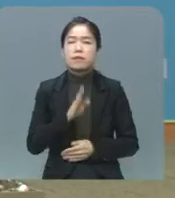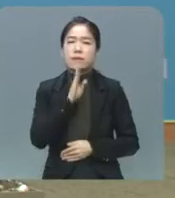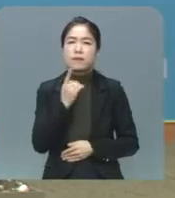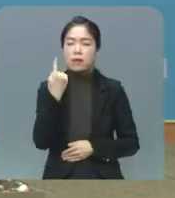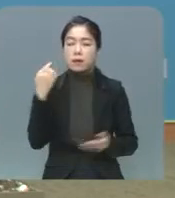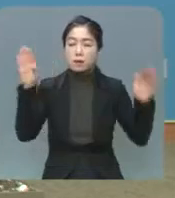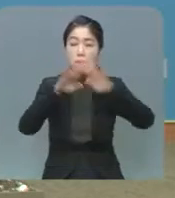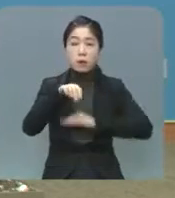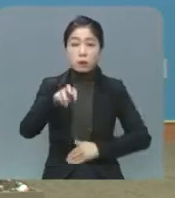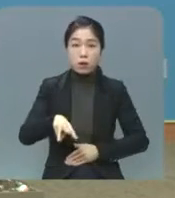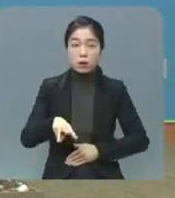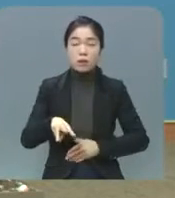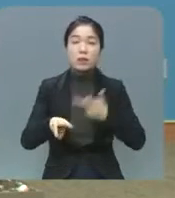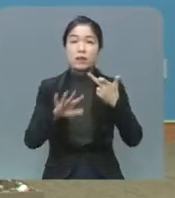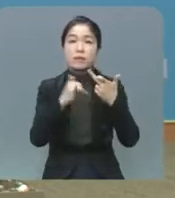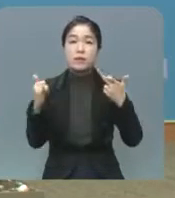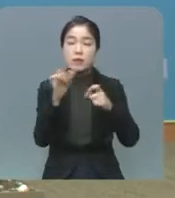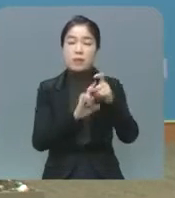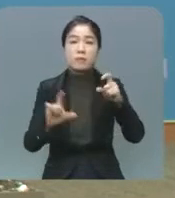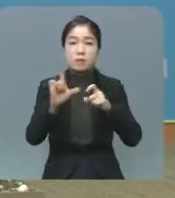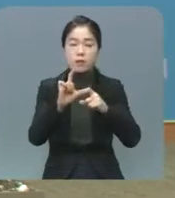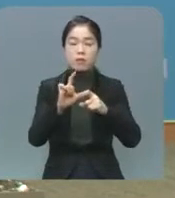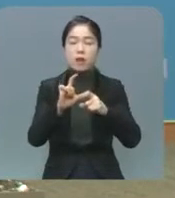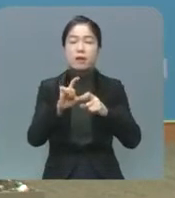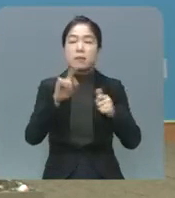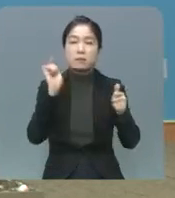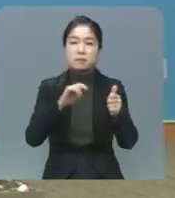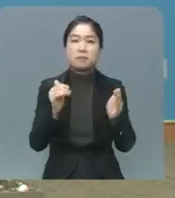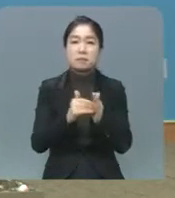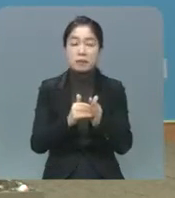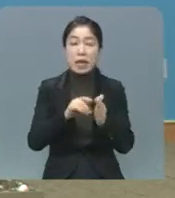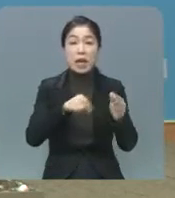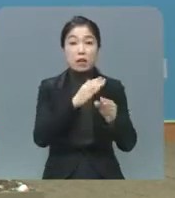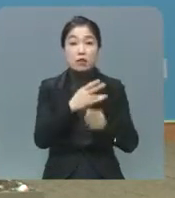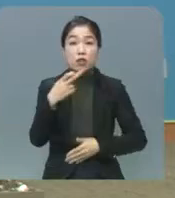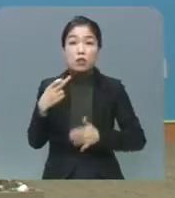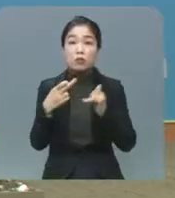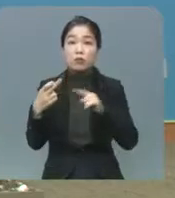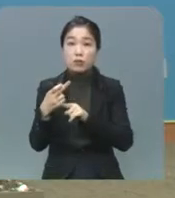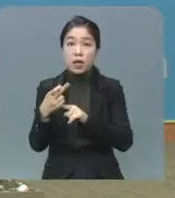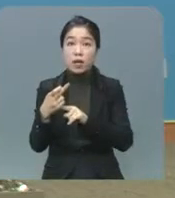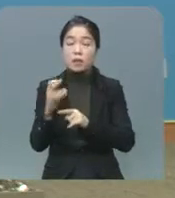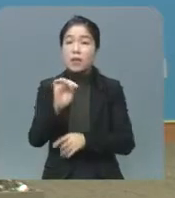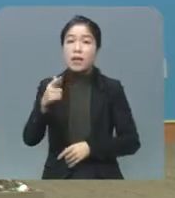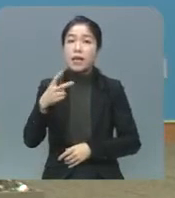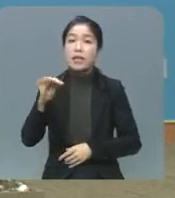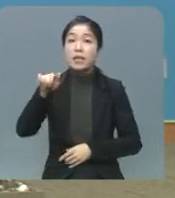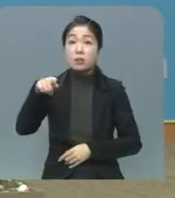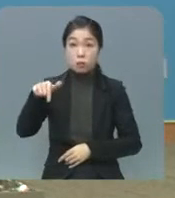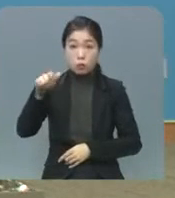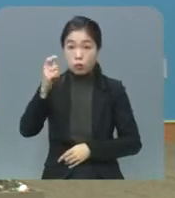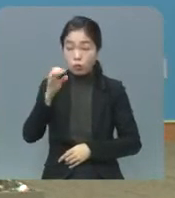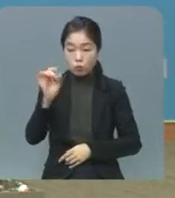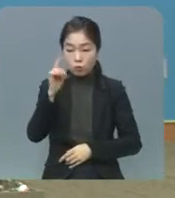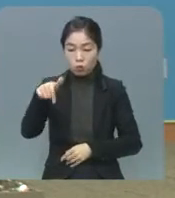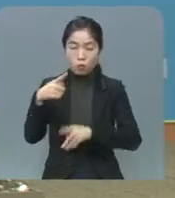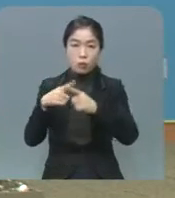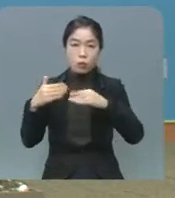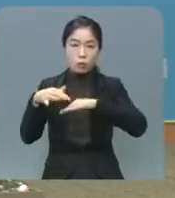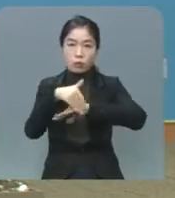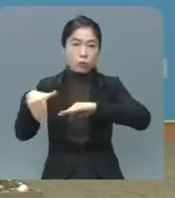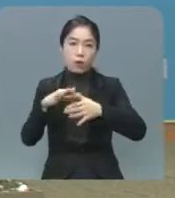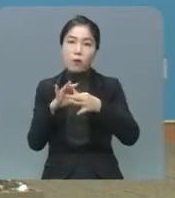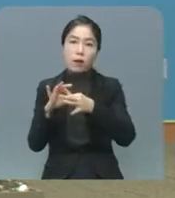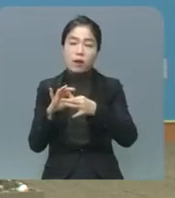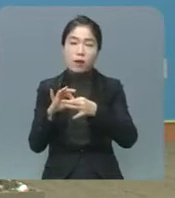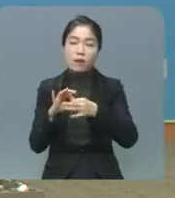네, 어젯밤 광주에서 17명이 새로 확진 판정을 받았는데요. 이 가운데 12명이 안디옥 교회와 관련돼 있습니다.